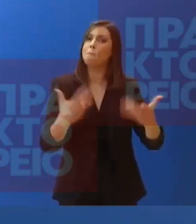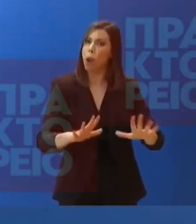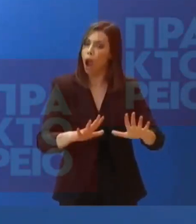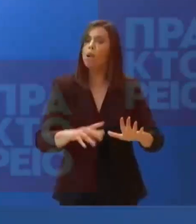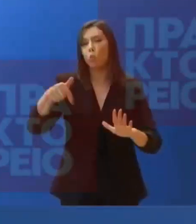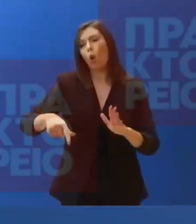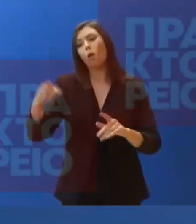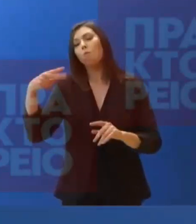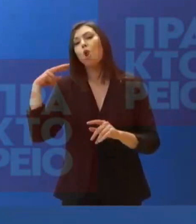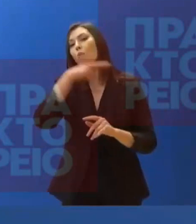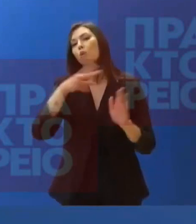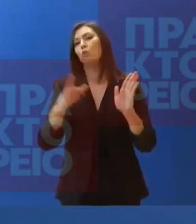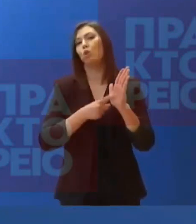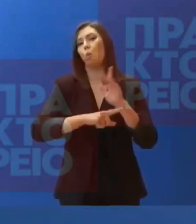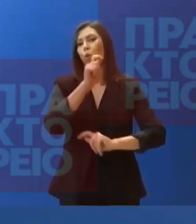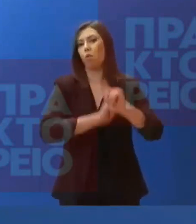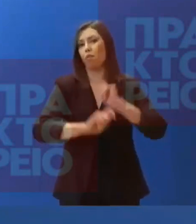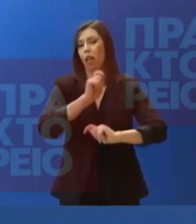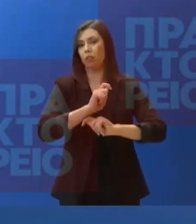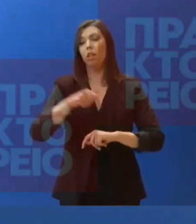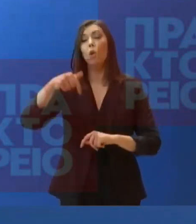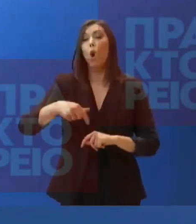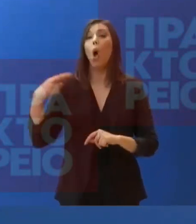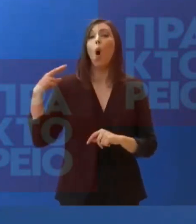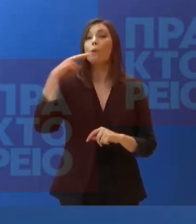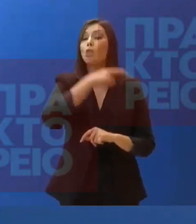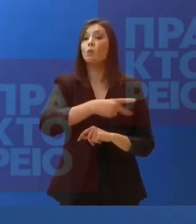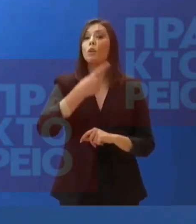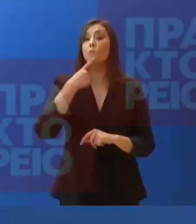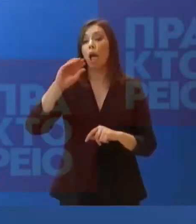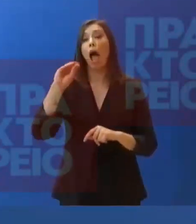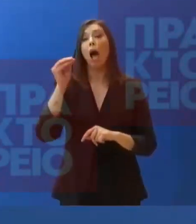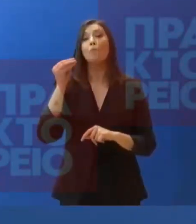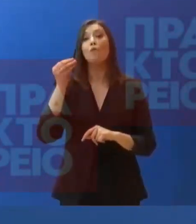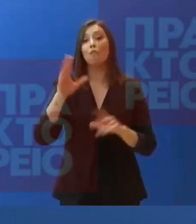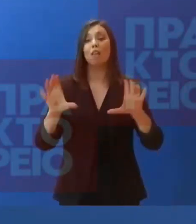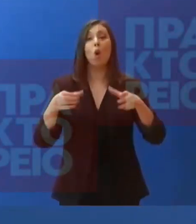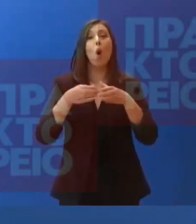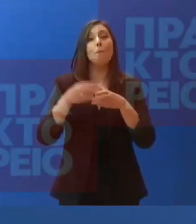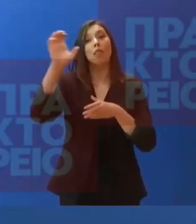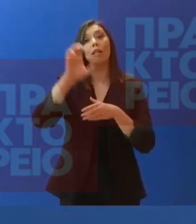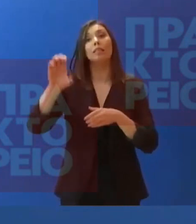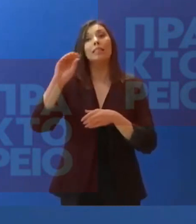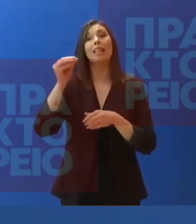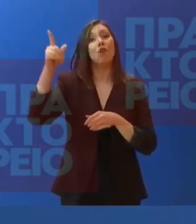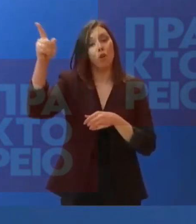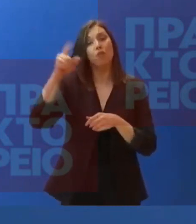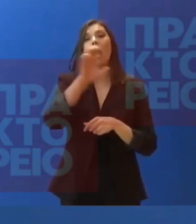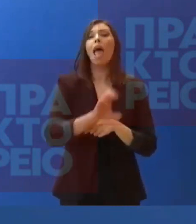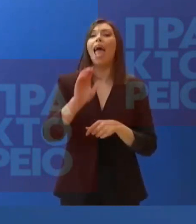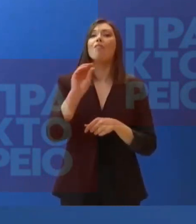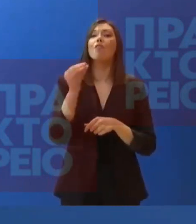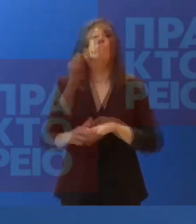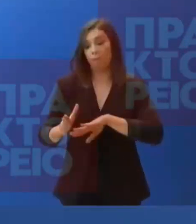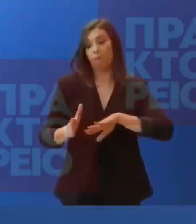εκβιάζεται. Με απόφαση του Πρωθυπουργού διαγράφεται από την κοινοβουλευτική ομάδα της Νέας Δημοκρατίας στο Ευρωπαϊκό Κοινοβούλιο ο Ευρωβουλευτής κ.